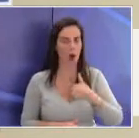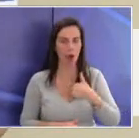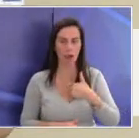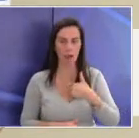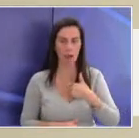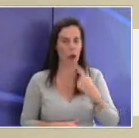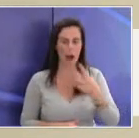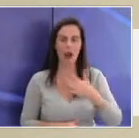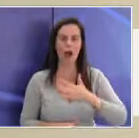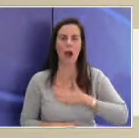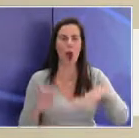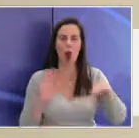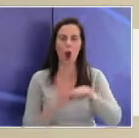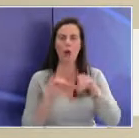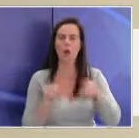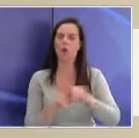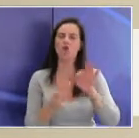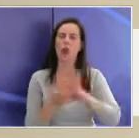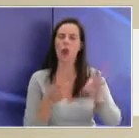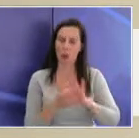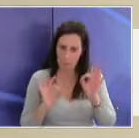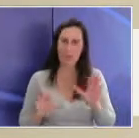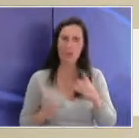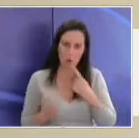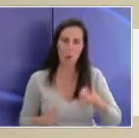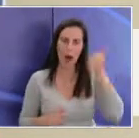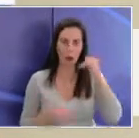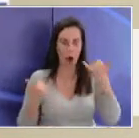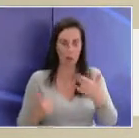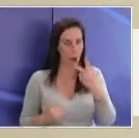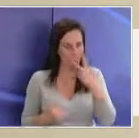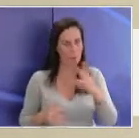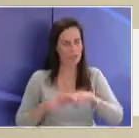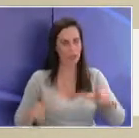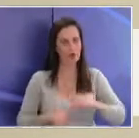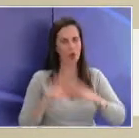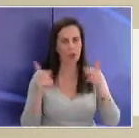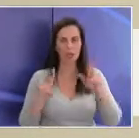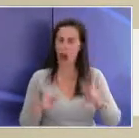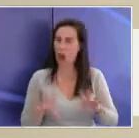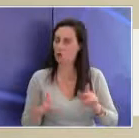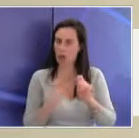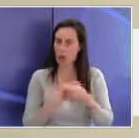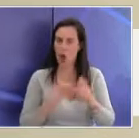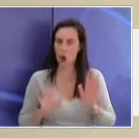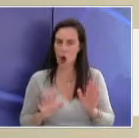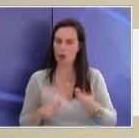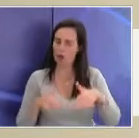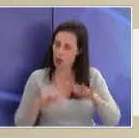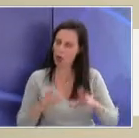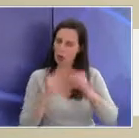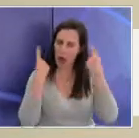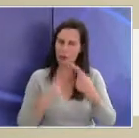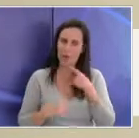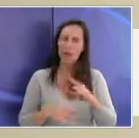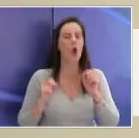של נתניהו, החוק הגיע ככתבו או כלשונו. בסדר, אז אמר את זה אתמול, היום אנחנו כבר רואים סיטואציה אחרת, אפשר לפתוח פה לשנות דיסקט ולשבת עם החרדים,